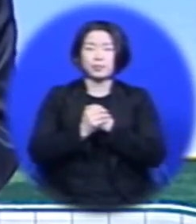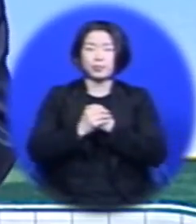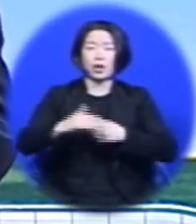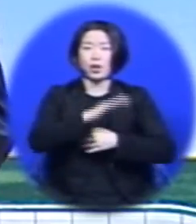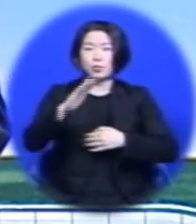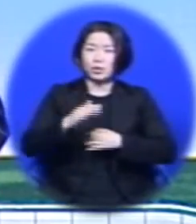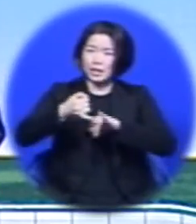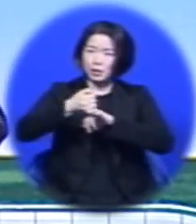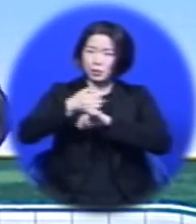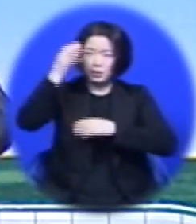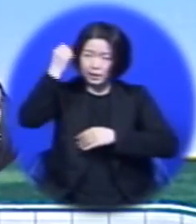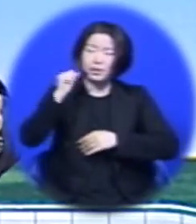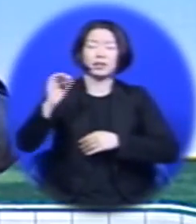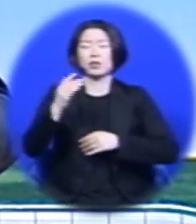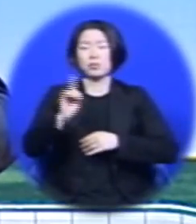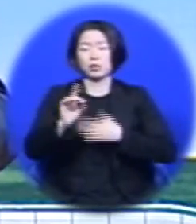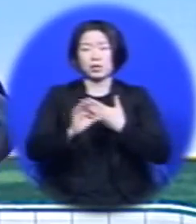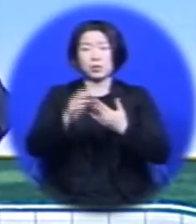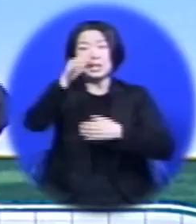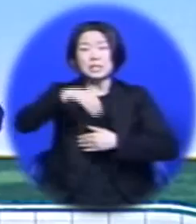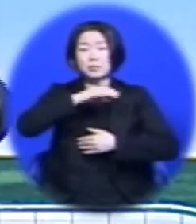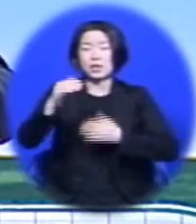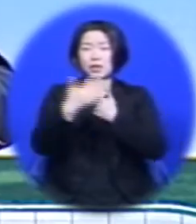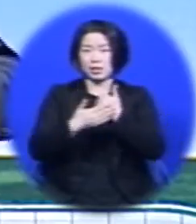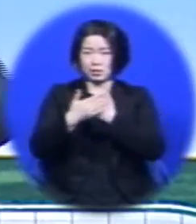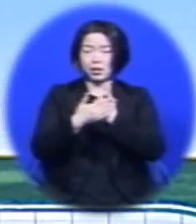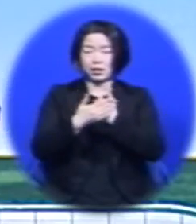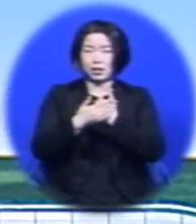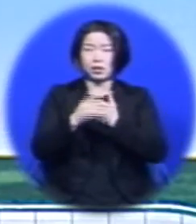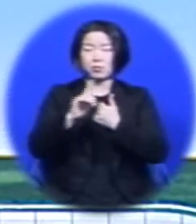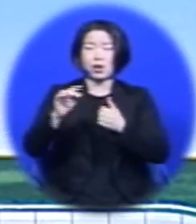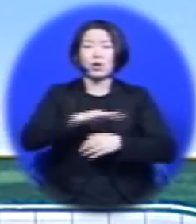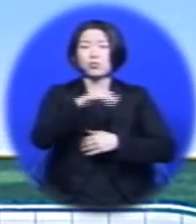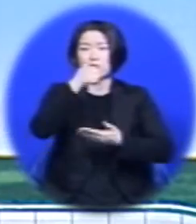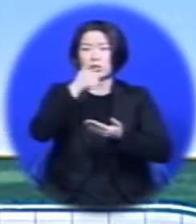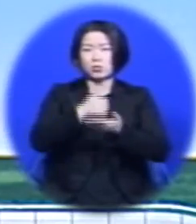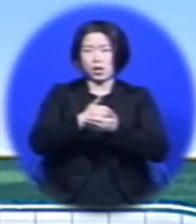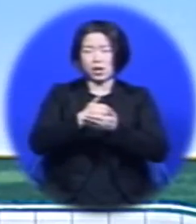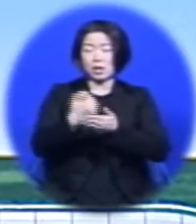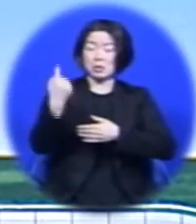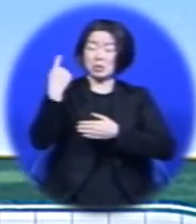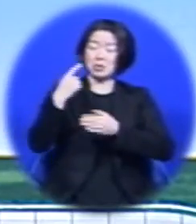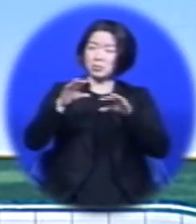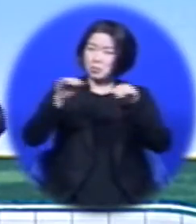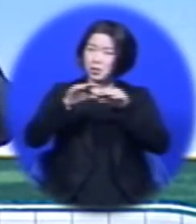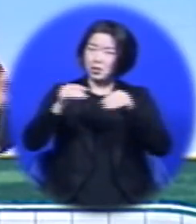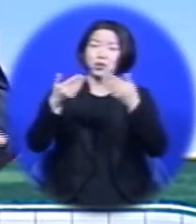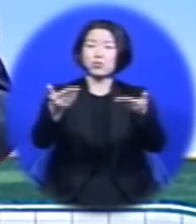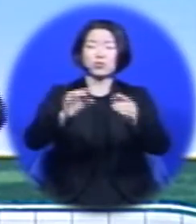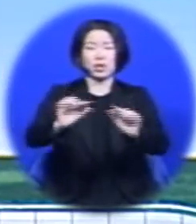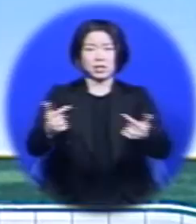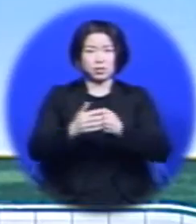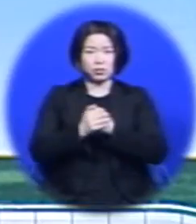우리가 명심해야 합니다 십자가의 은혜는 우리의 죄를 뒤치다꺼리를 해주는 은혜가 아닙니다 우리가 죄